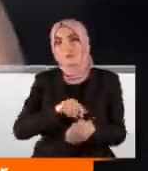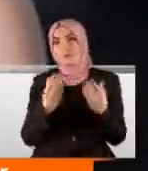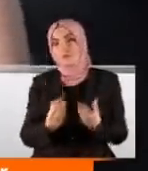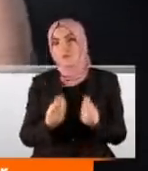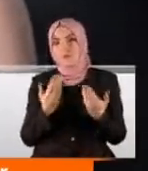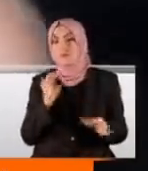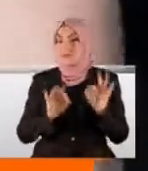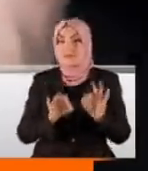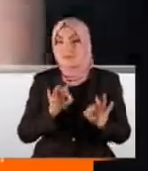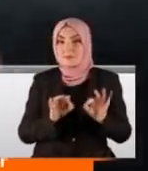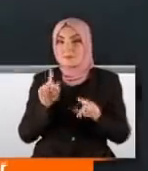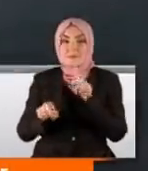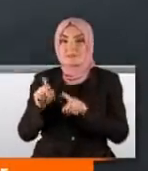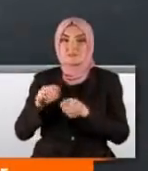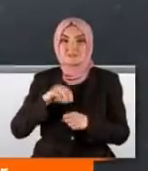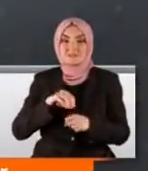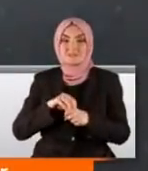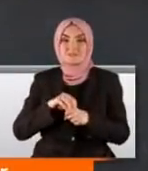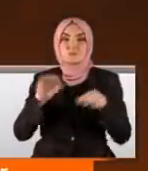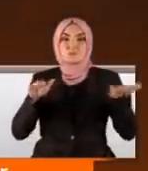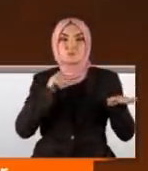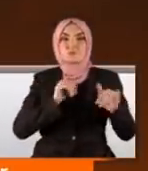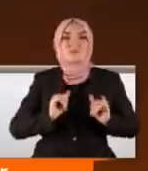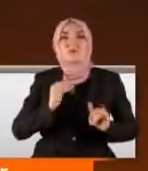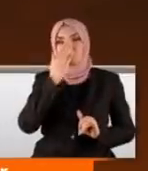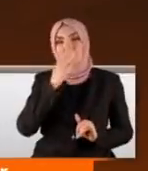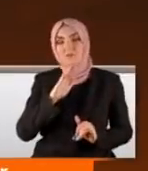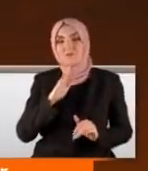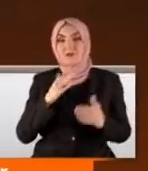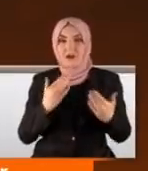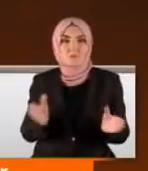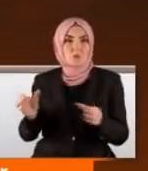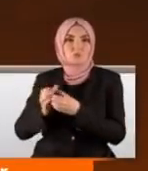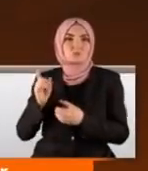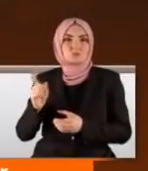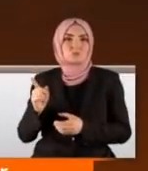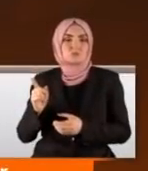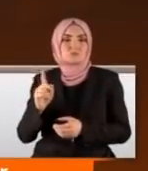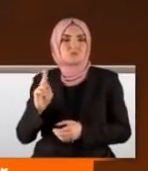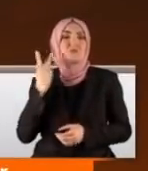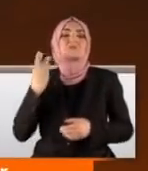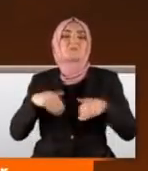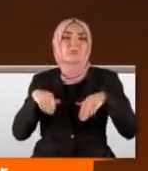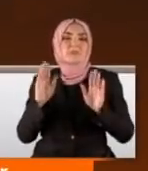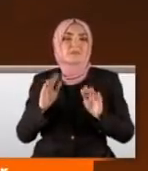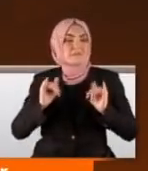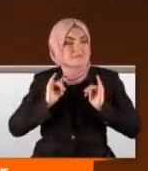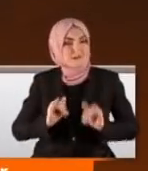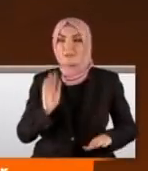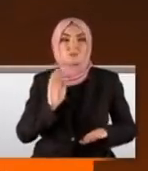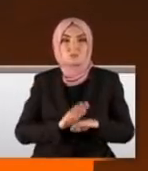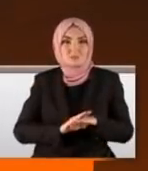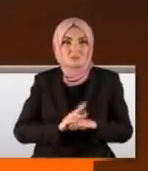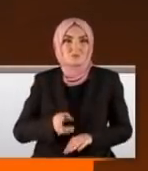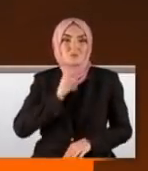Bazı denemelerde martı rahat edemedi ama ekip yılmadı. Sonunda en rahat kullanılabilecek sonuca ulaştılar. Engelli martı